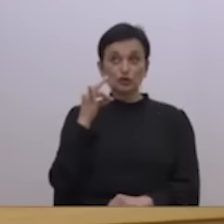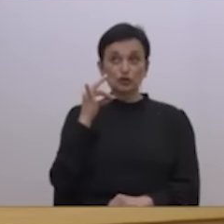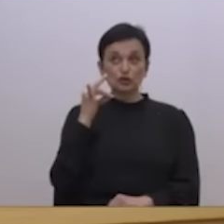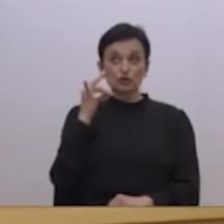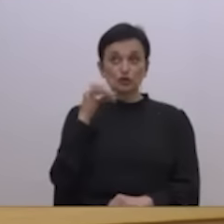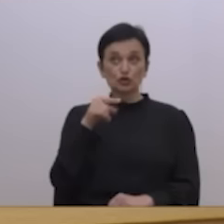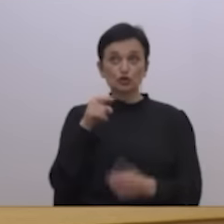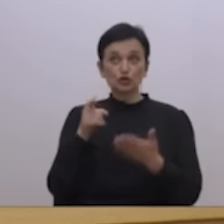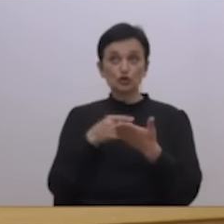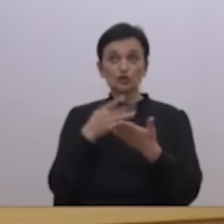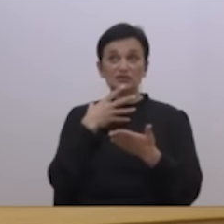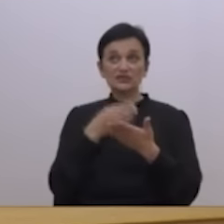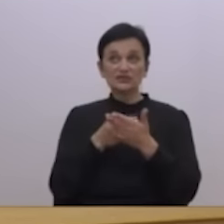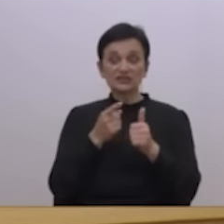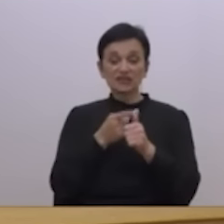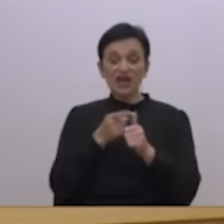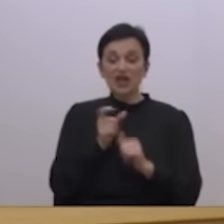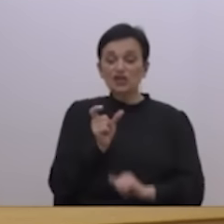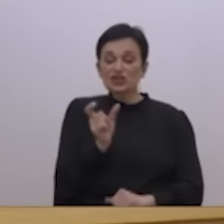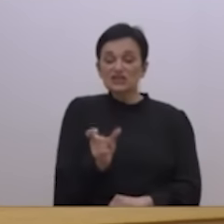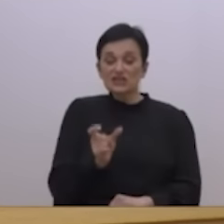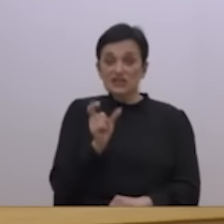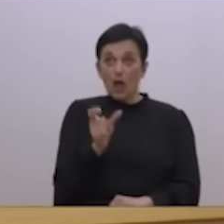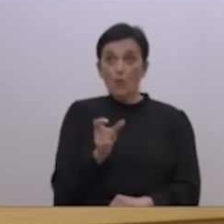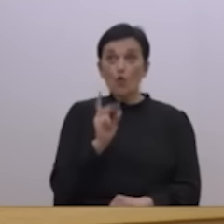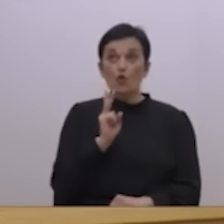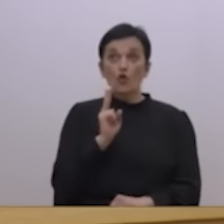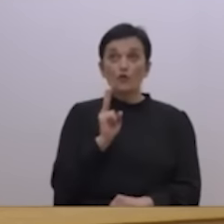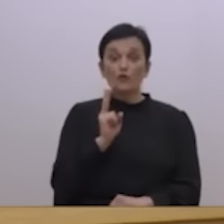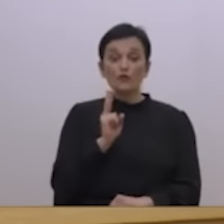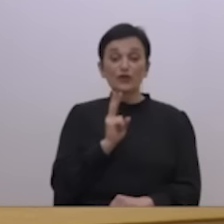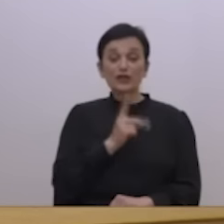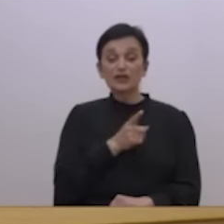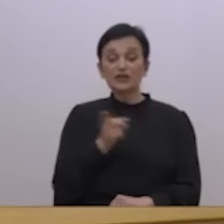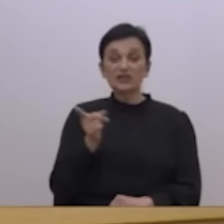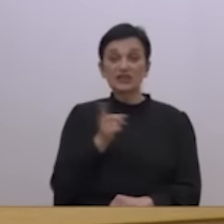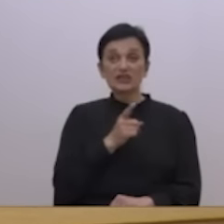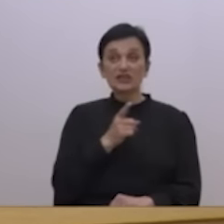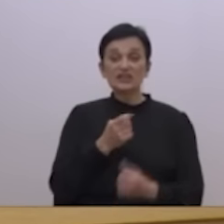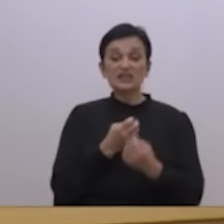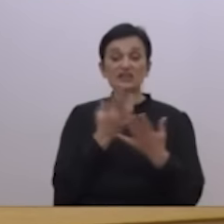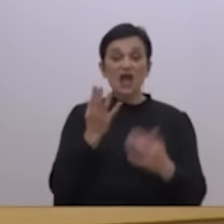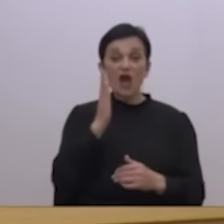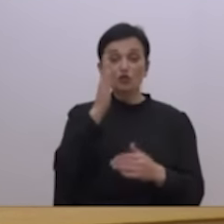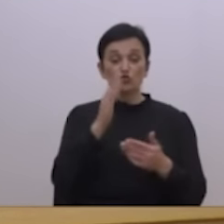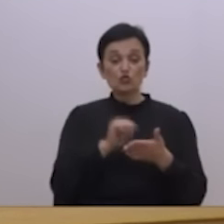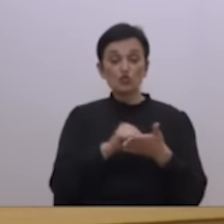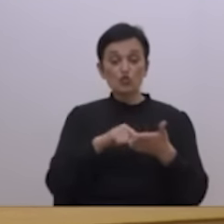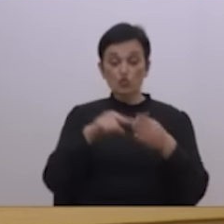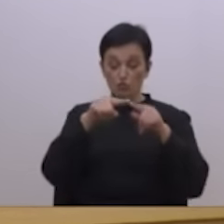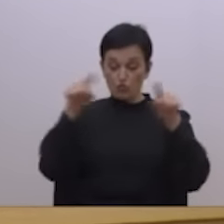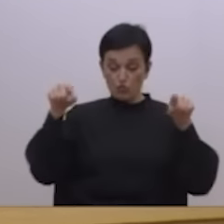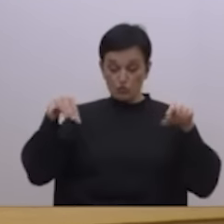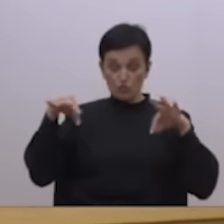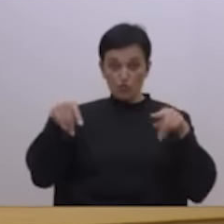ფურცლებზე საკუთარი სახელების დამკვიდრებისგან, იმიტომ რომ თუ ვინმეს არ უწერია ნათელი მომავალი ამ ფურცლებზე, სწორედ ამ დარბაზში